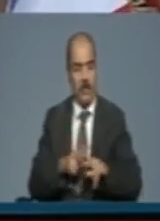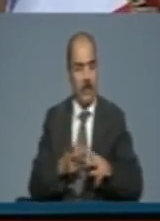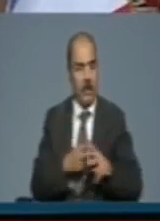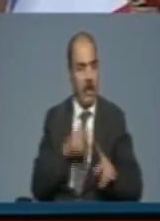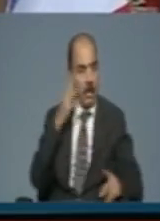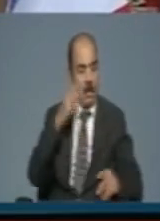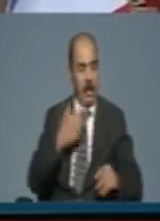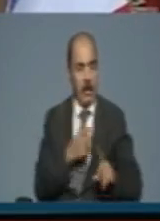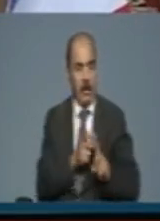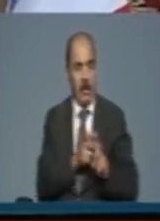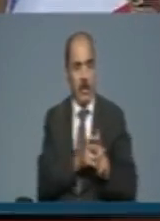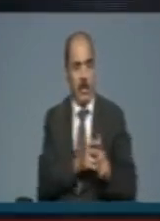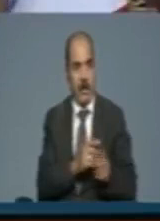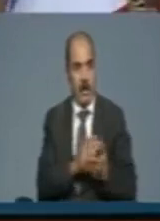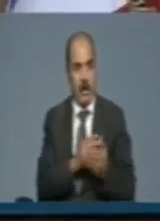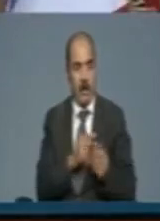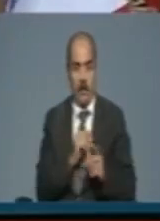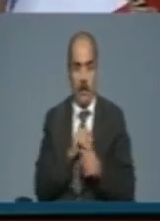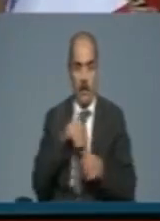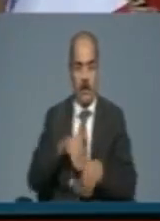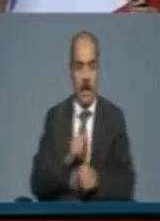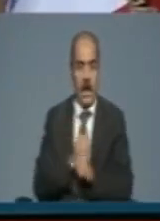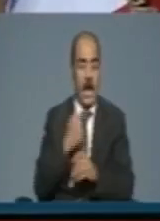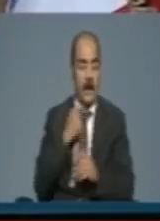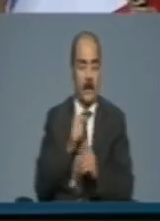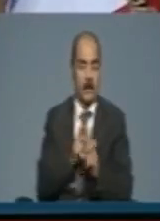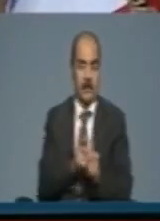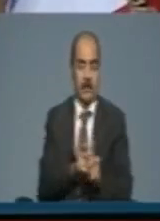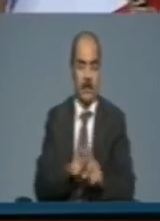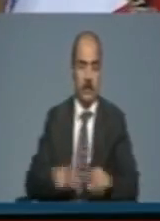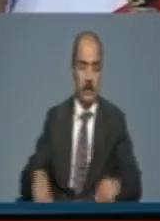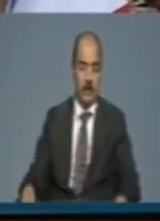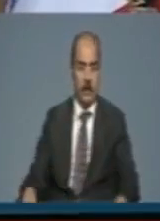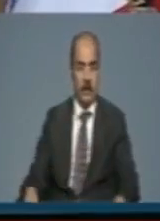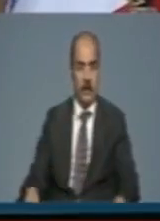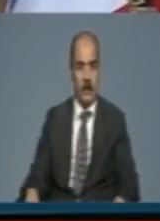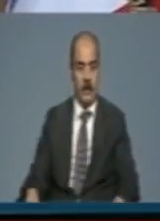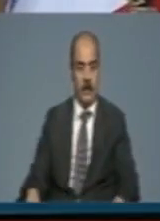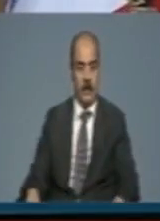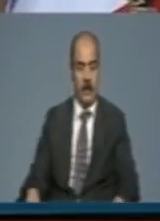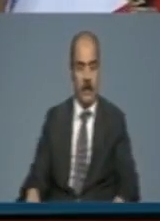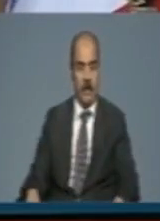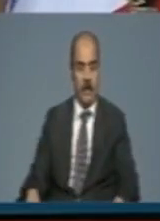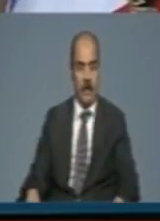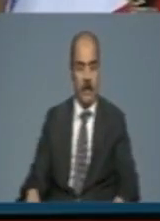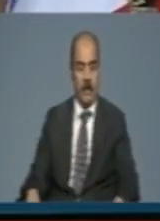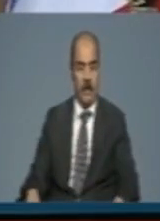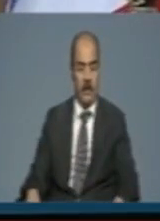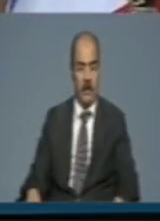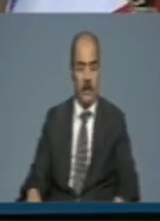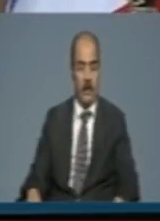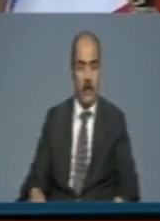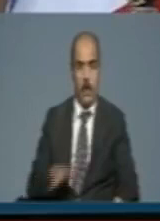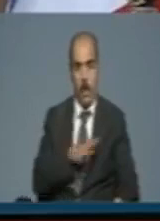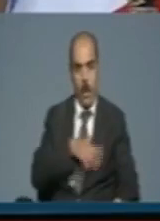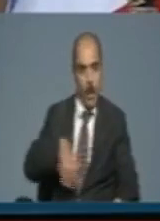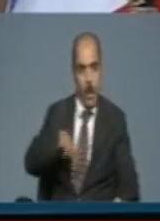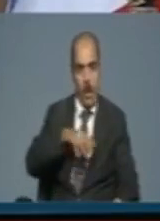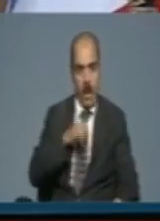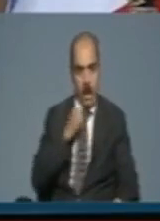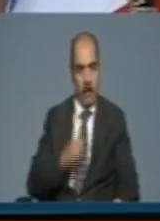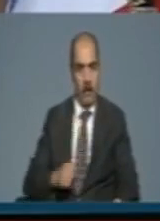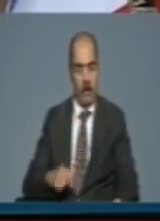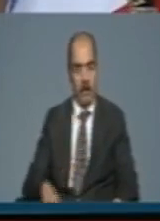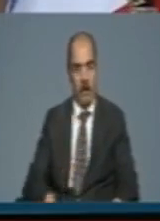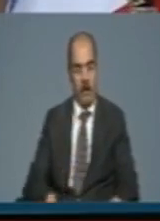عن أنفسهم في غزة. Significa che il bersaglio siamo tutti noi. كلنا نحن E io